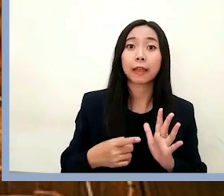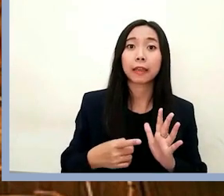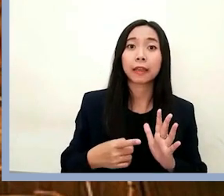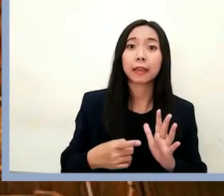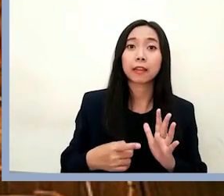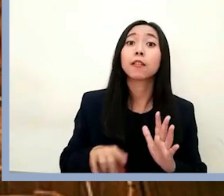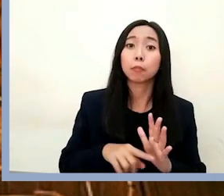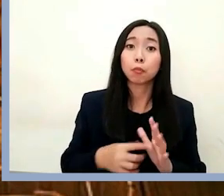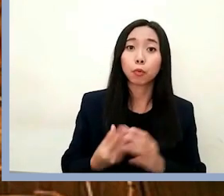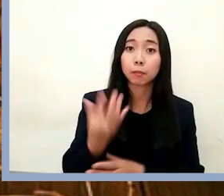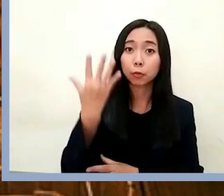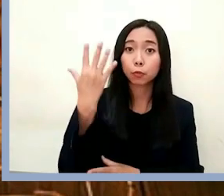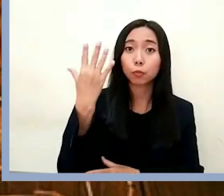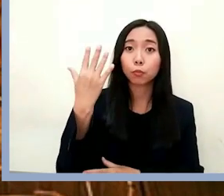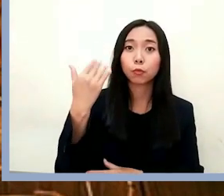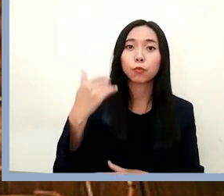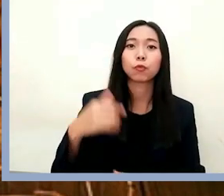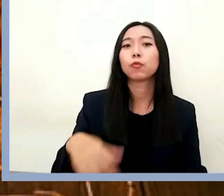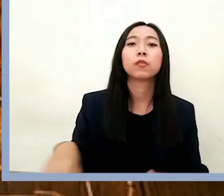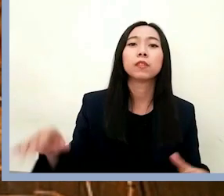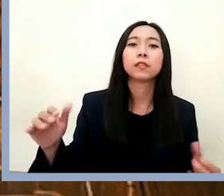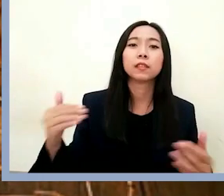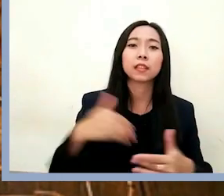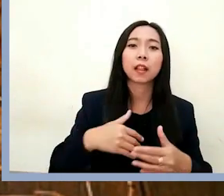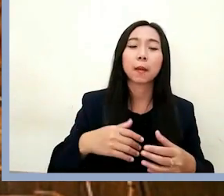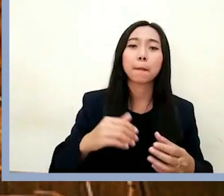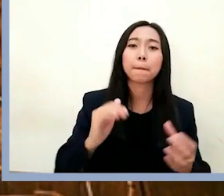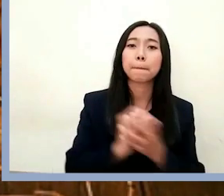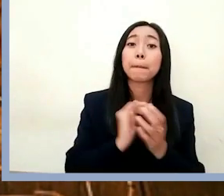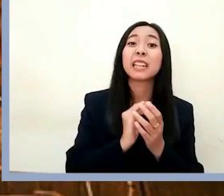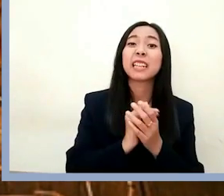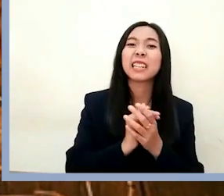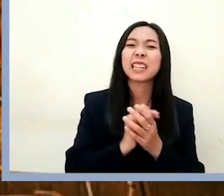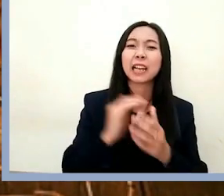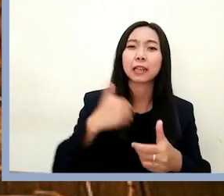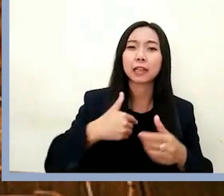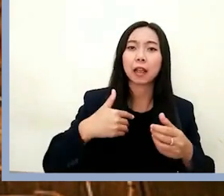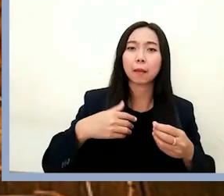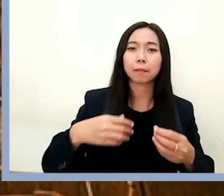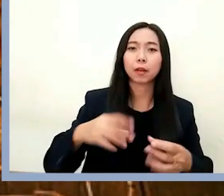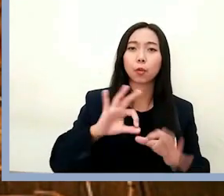mana dari pendidikan dan pengasuhan di dalam keluarga